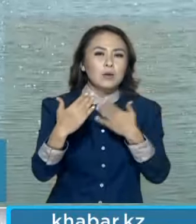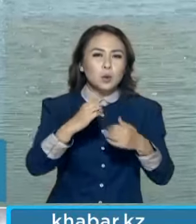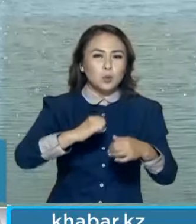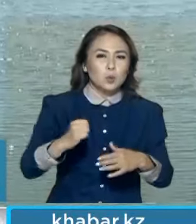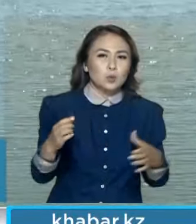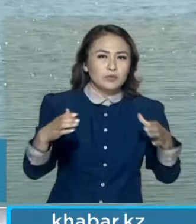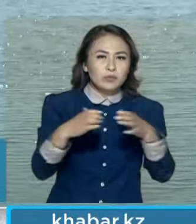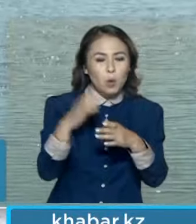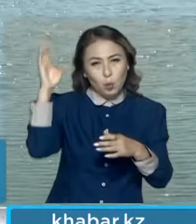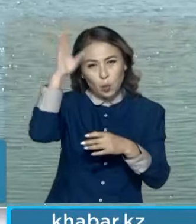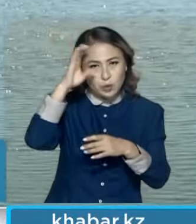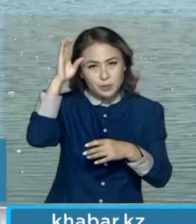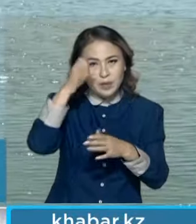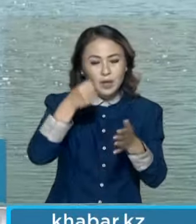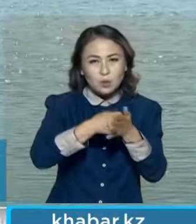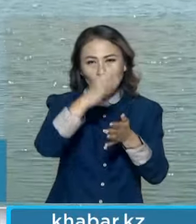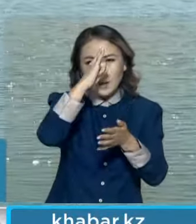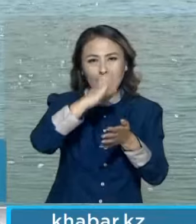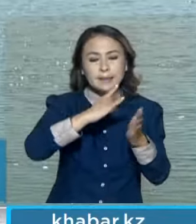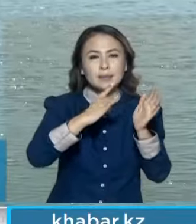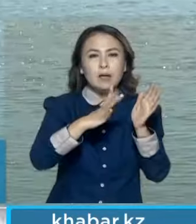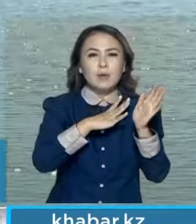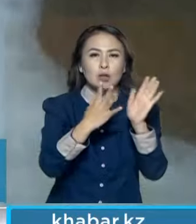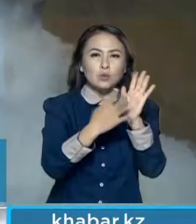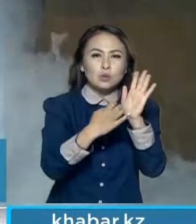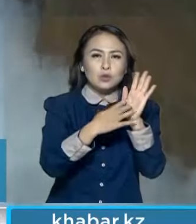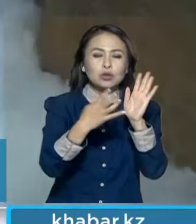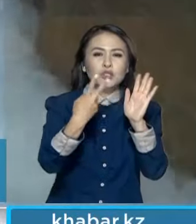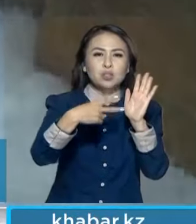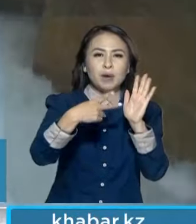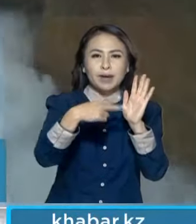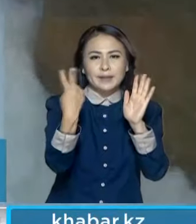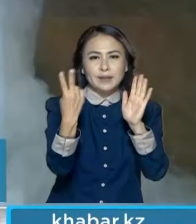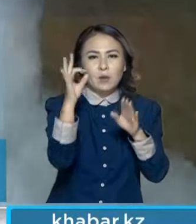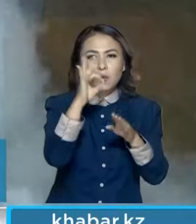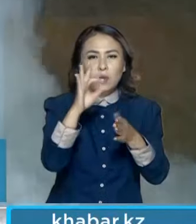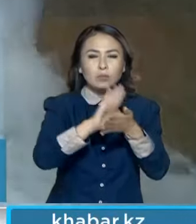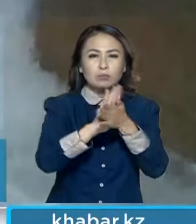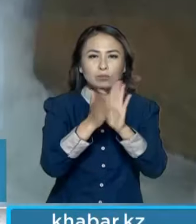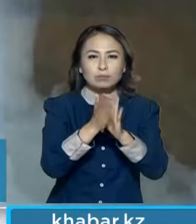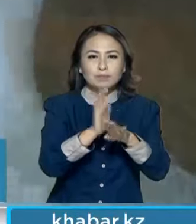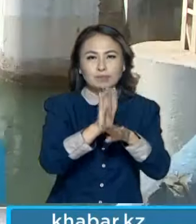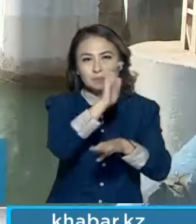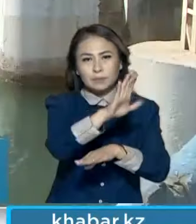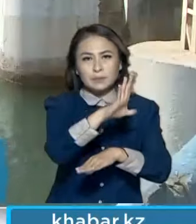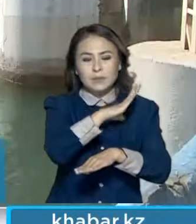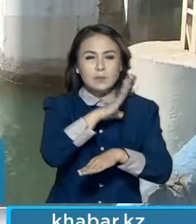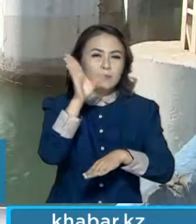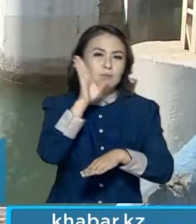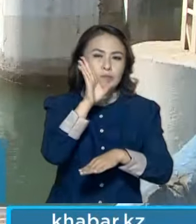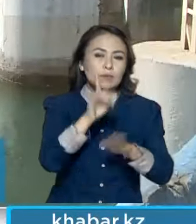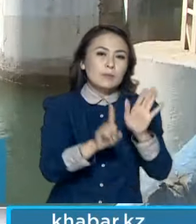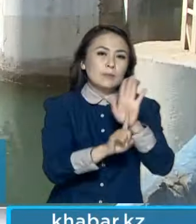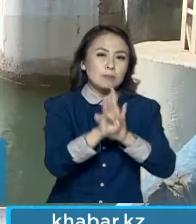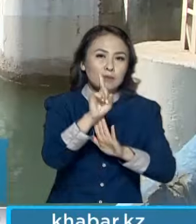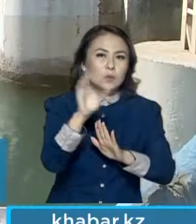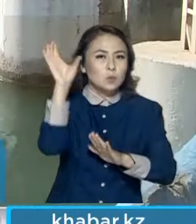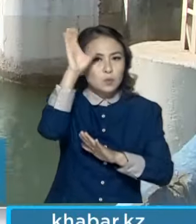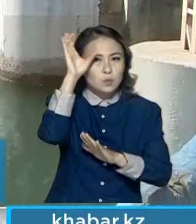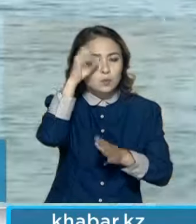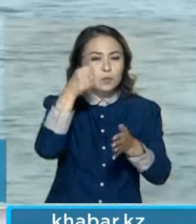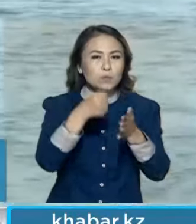арқылы Өзбекстаннан Қазақстанға 922 миллион текше метр су жіберу туралы келісім жасалған болатын. Жалпы суару кезең басталғалы бері